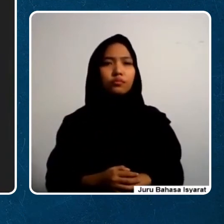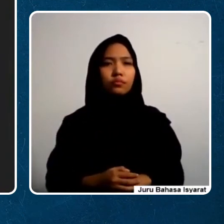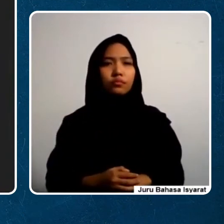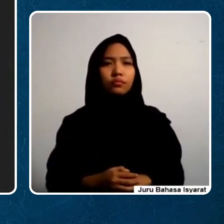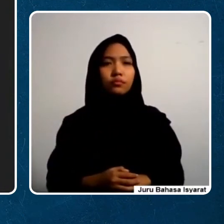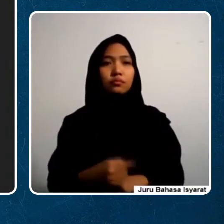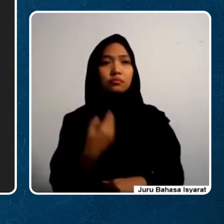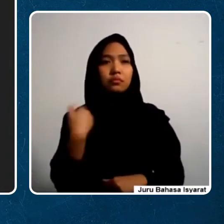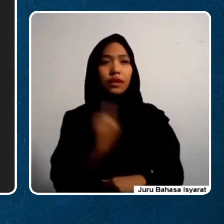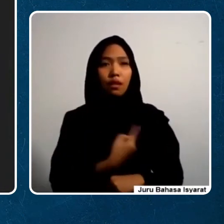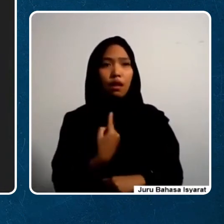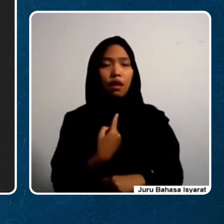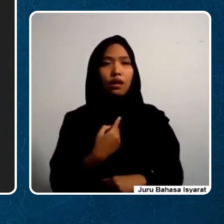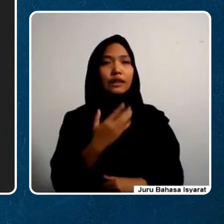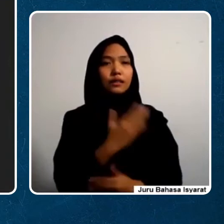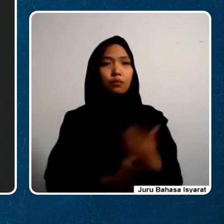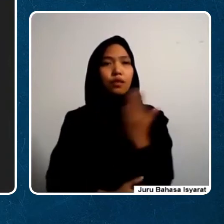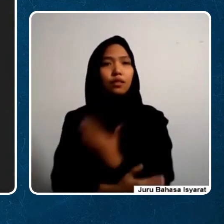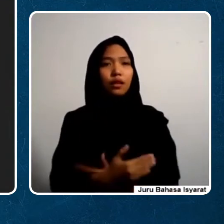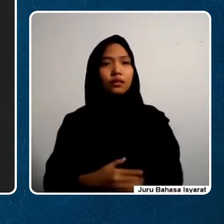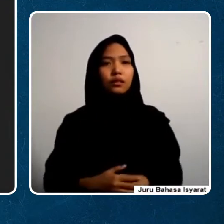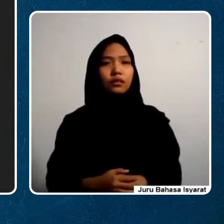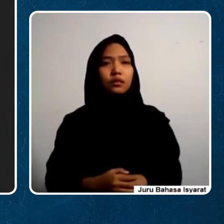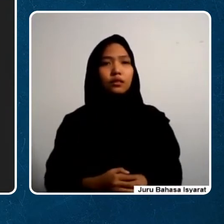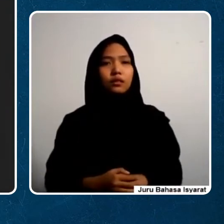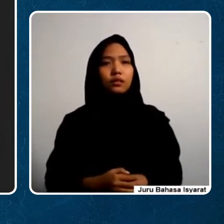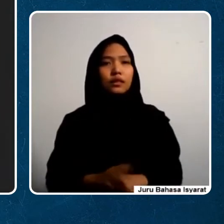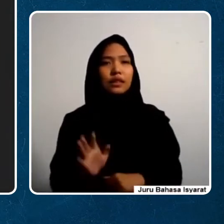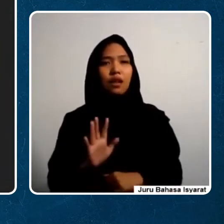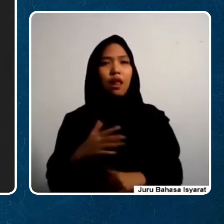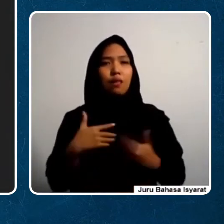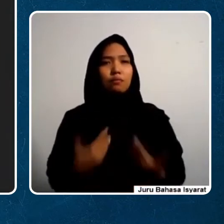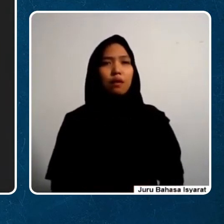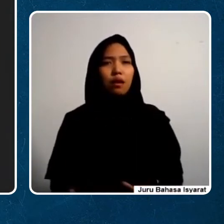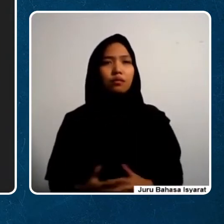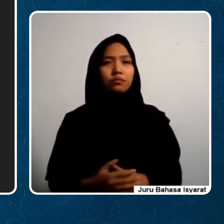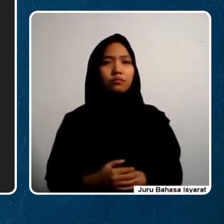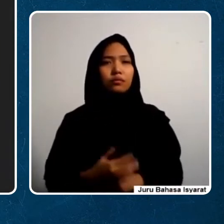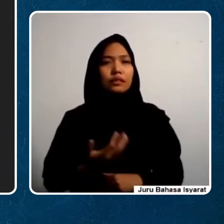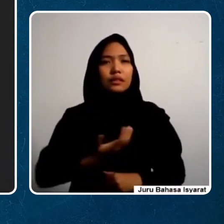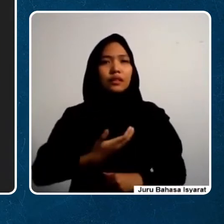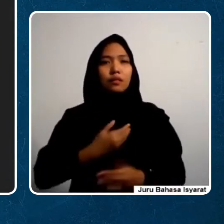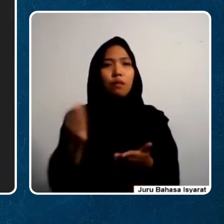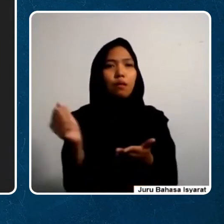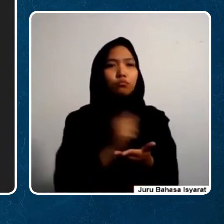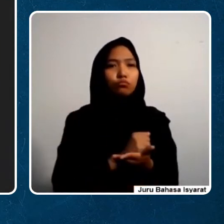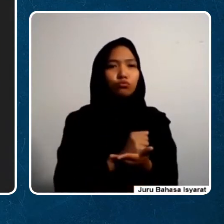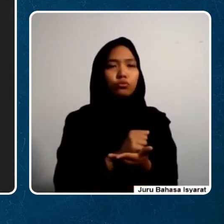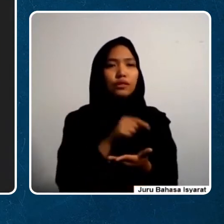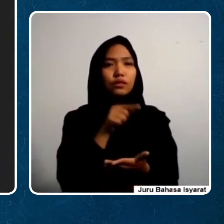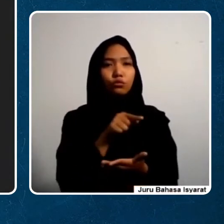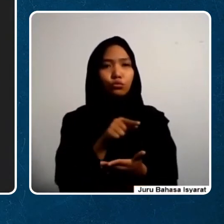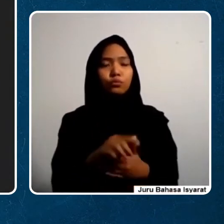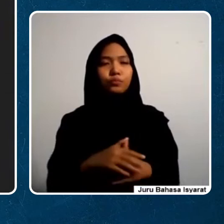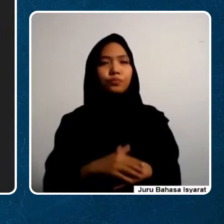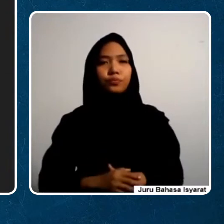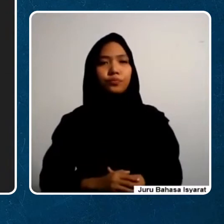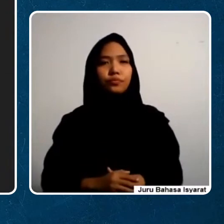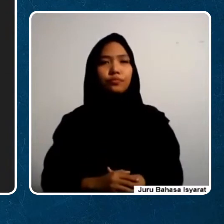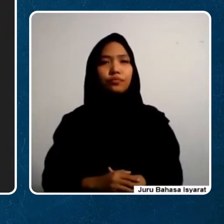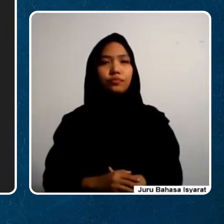berkegiatan ataupun beraktivitas seperti lain-lain dan tidak dipandang sebelah mata bahwa kita ini adalah difabel ini adalah